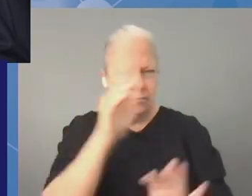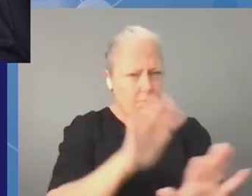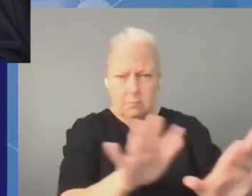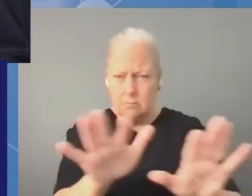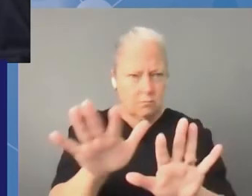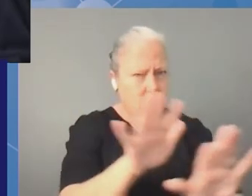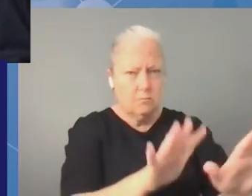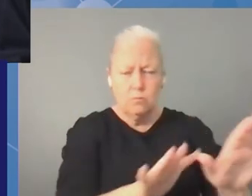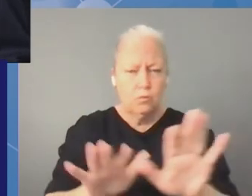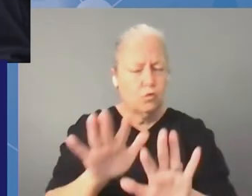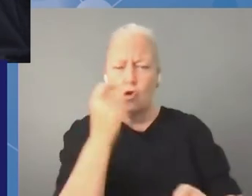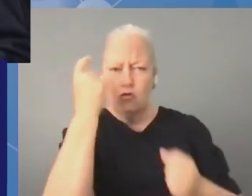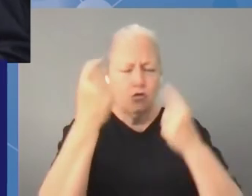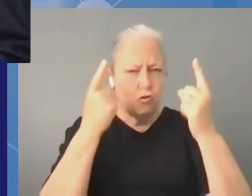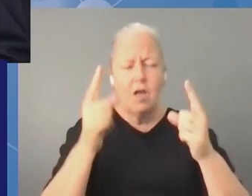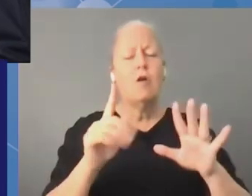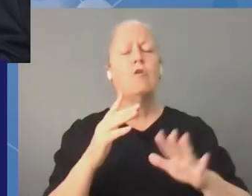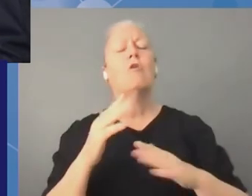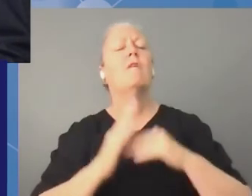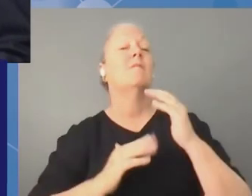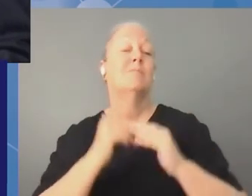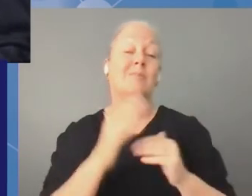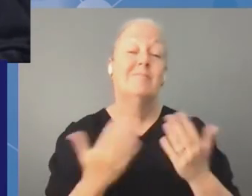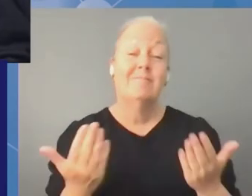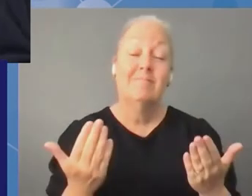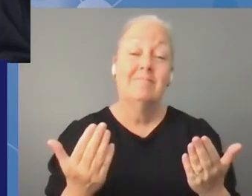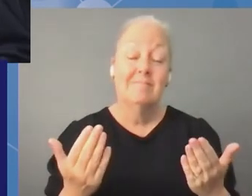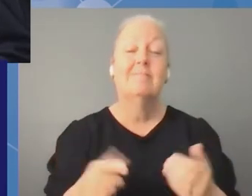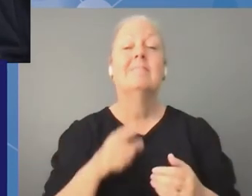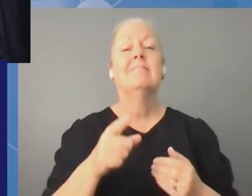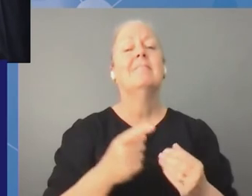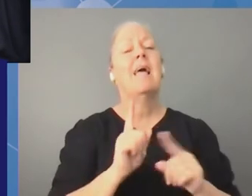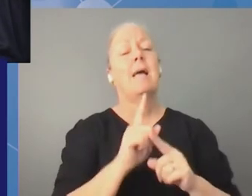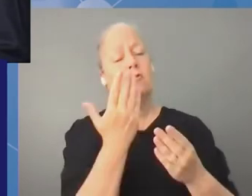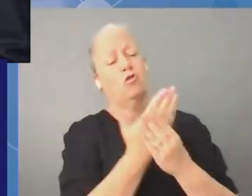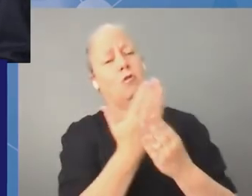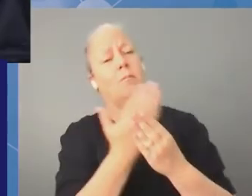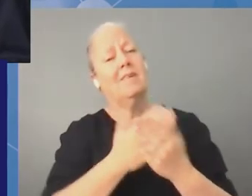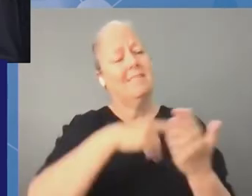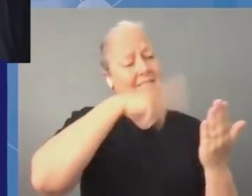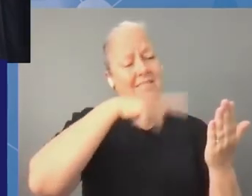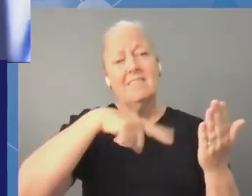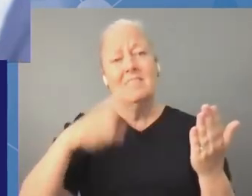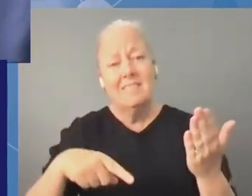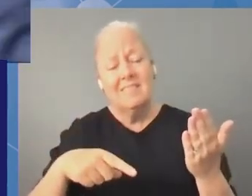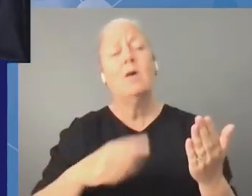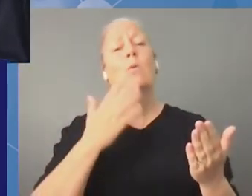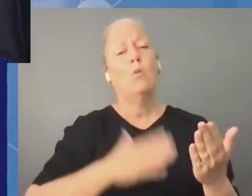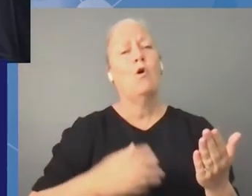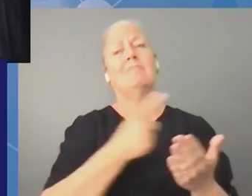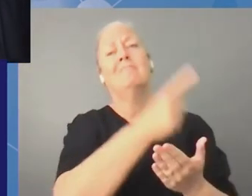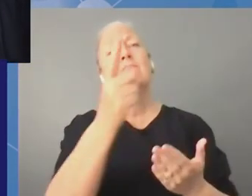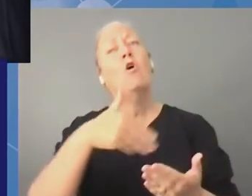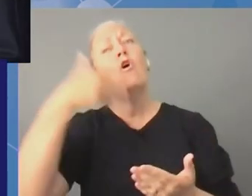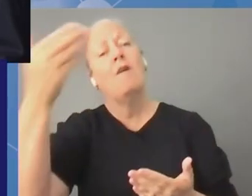些文件，可以是翻译成更多的一些语言的吧，便于我们后面更深刻的理解的